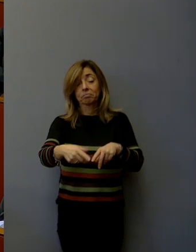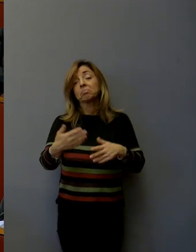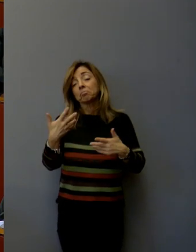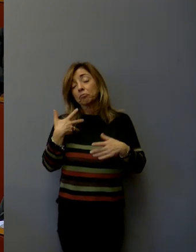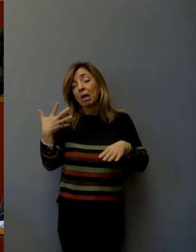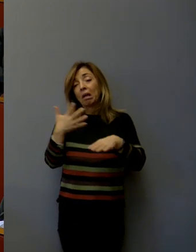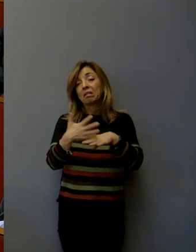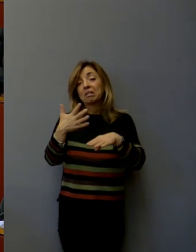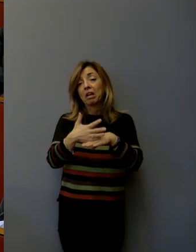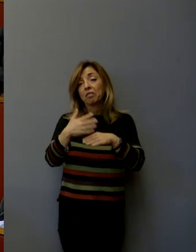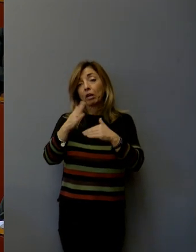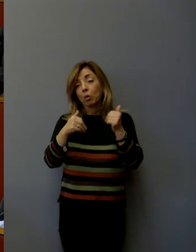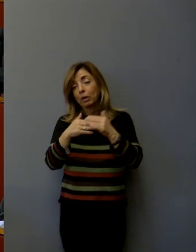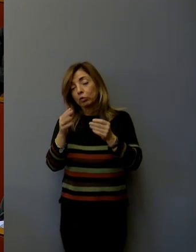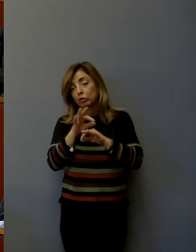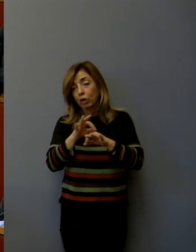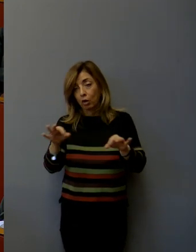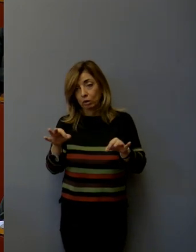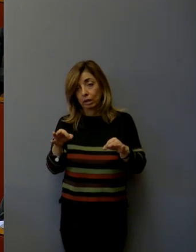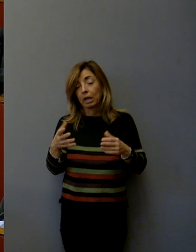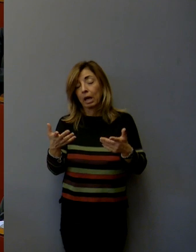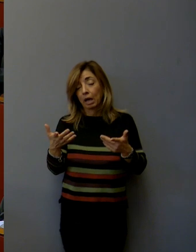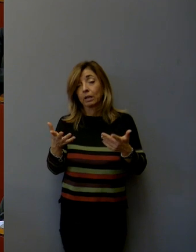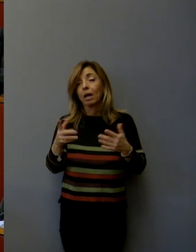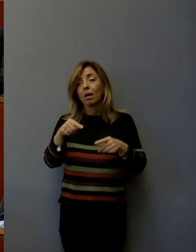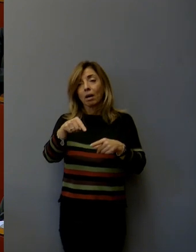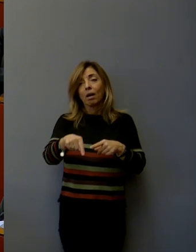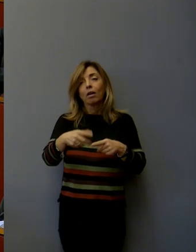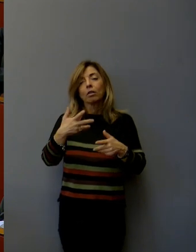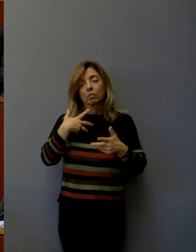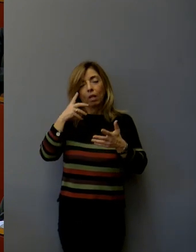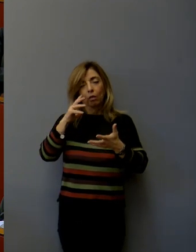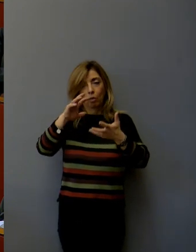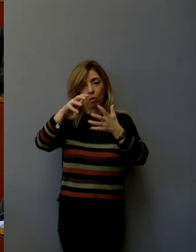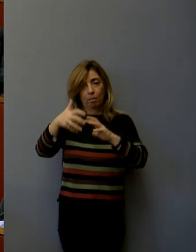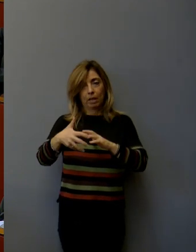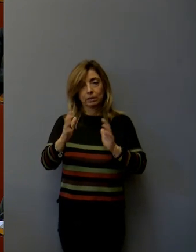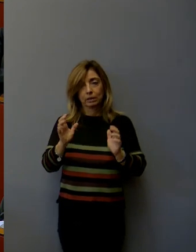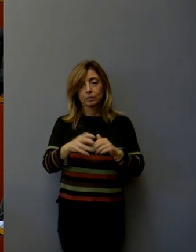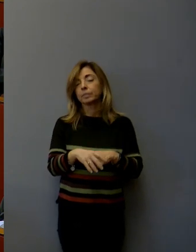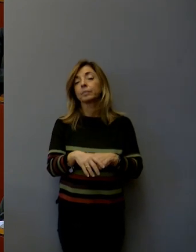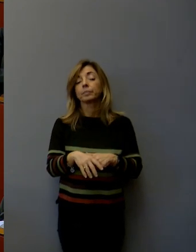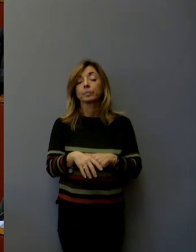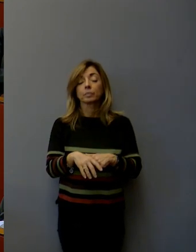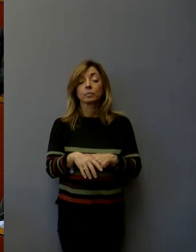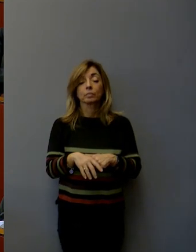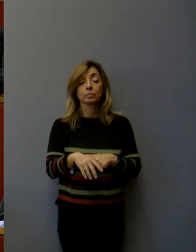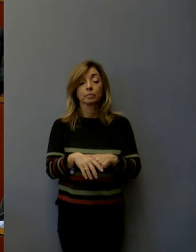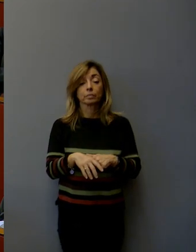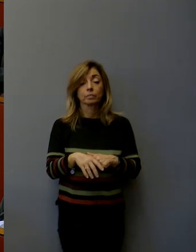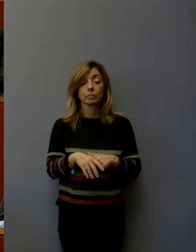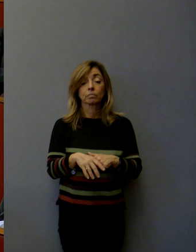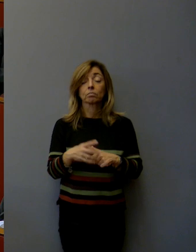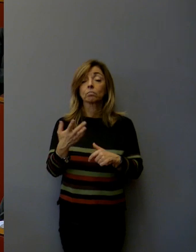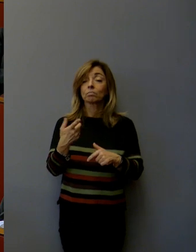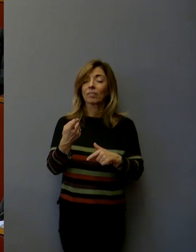ordinaria da parte del Municipio Ma esiste una complessità evidente da una parte appunto un